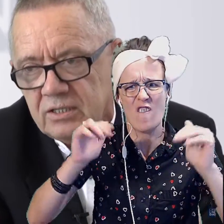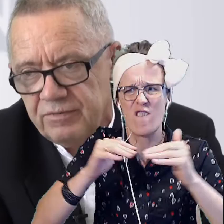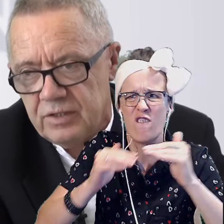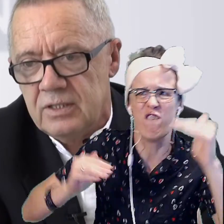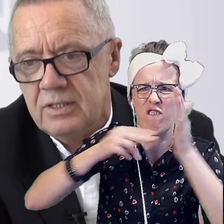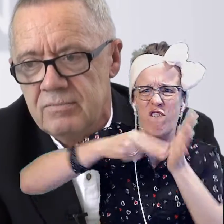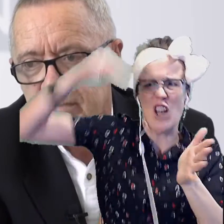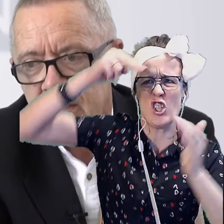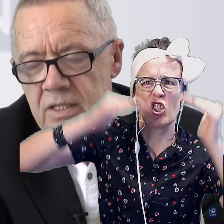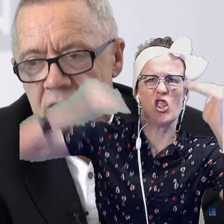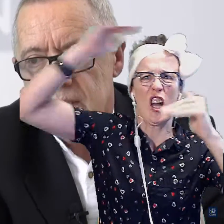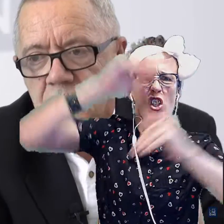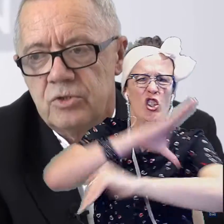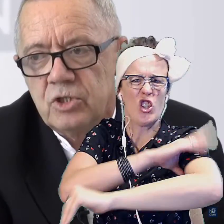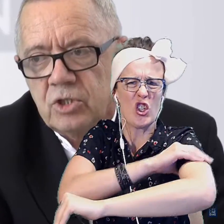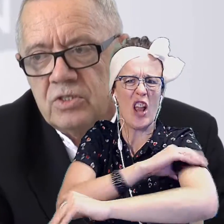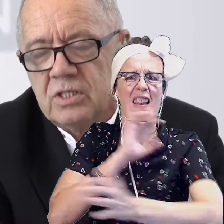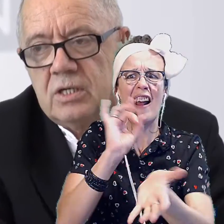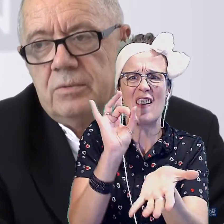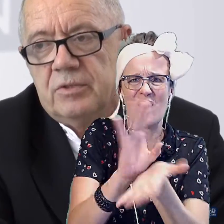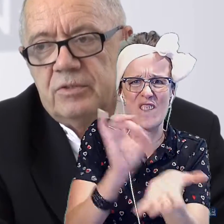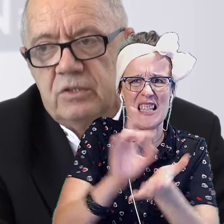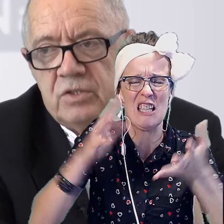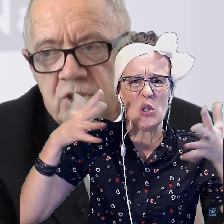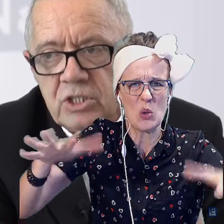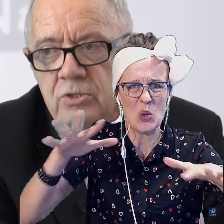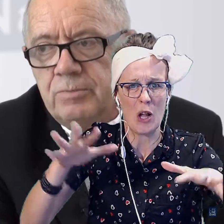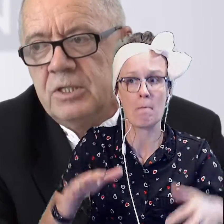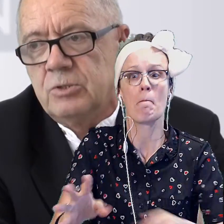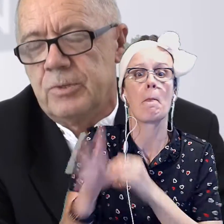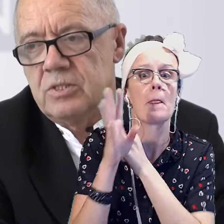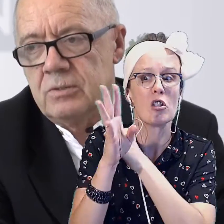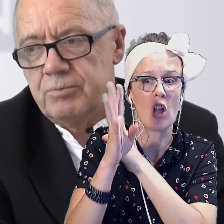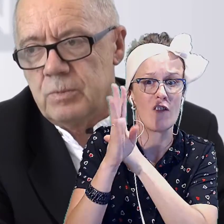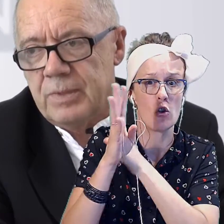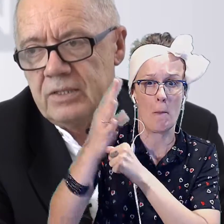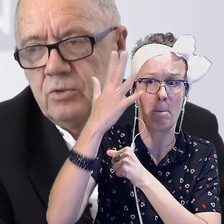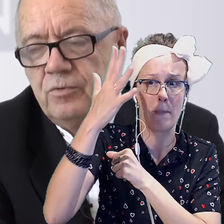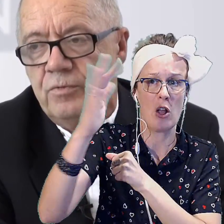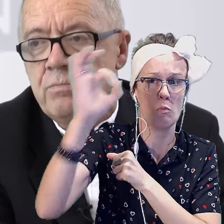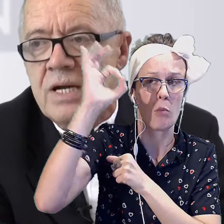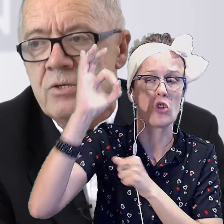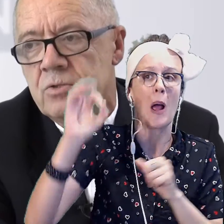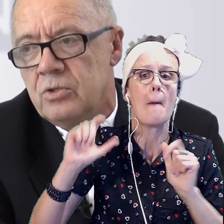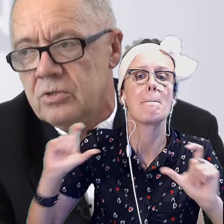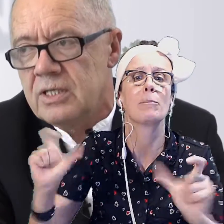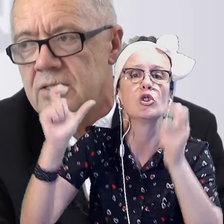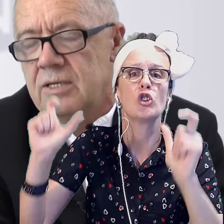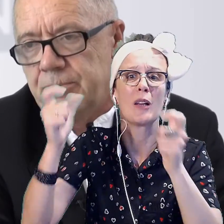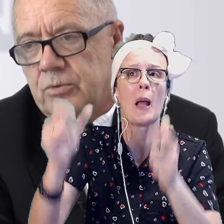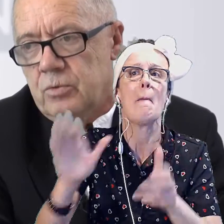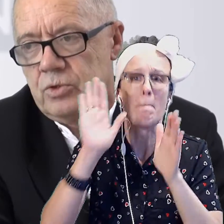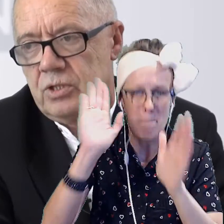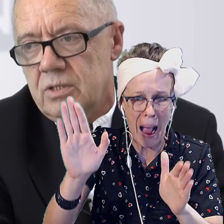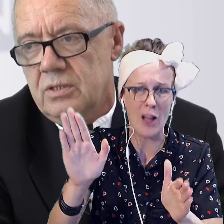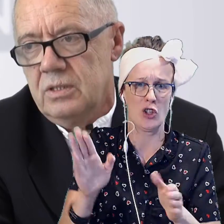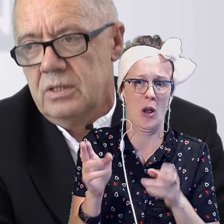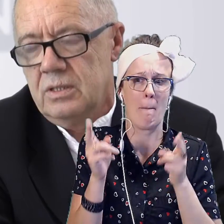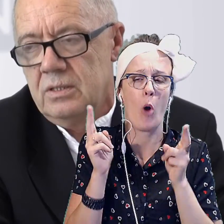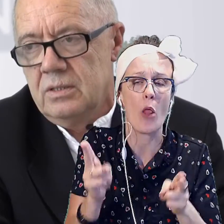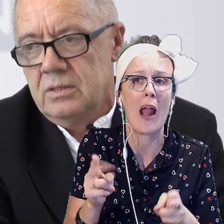ciśnienia krwi dotyczące w 99 procentach przypadków mają konkretne